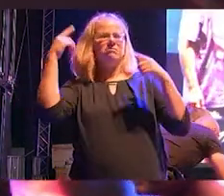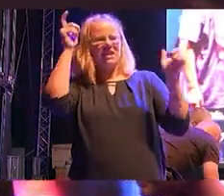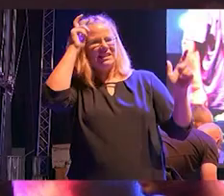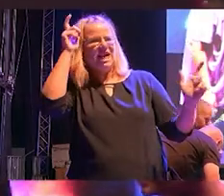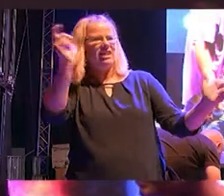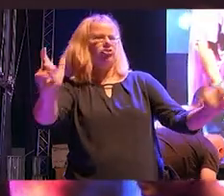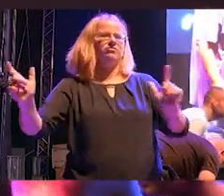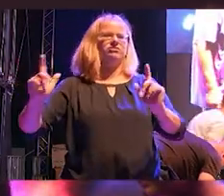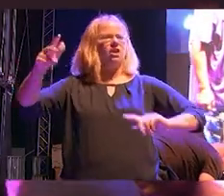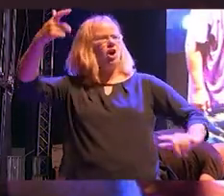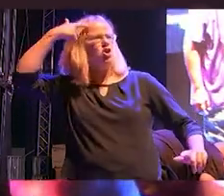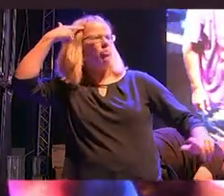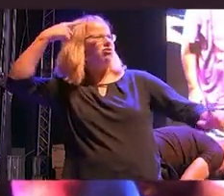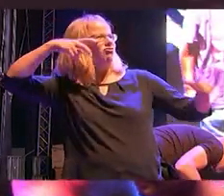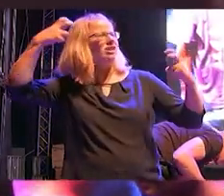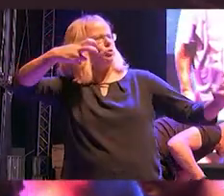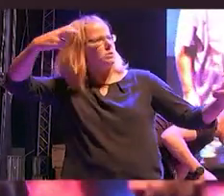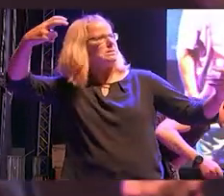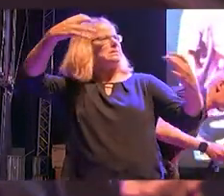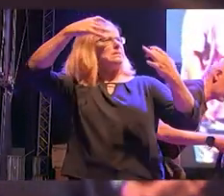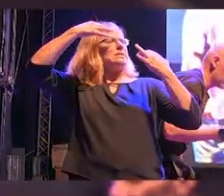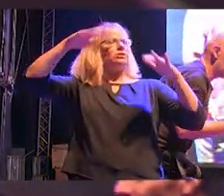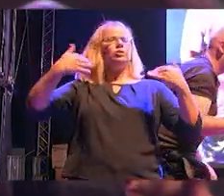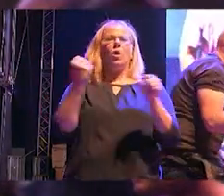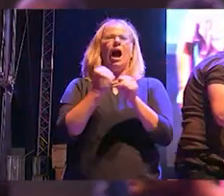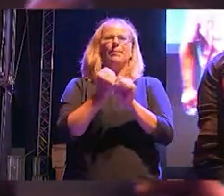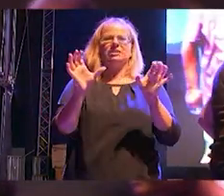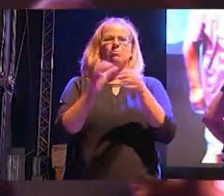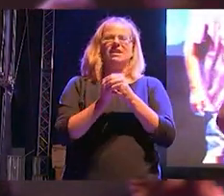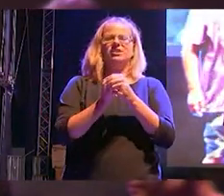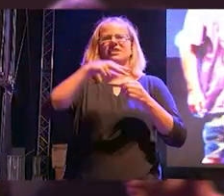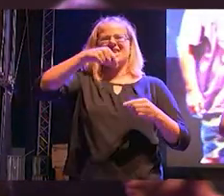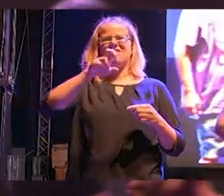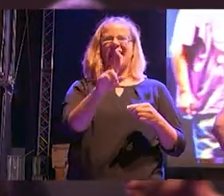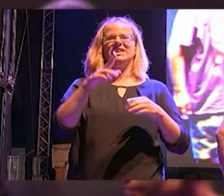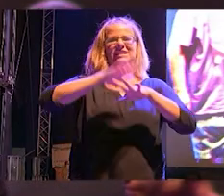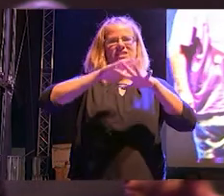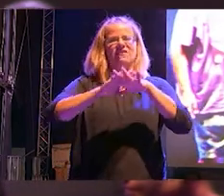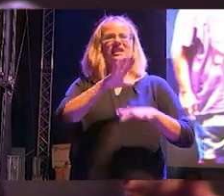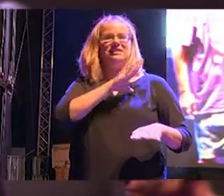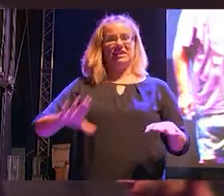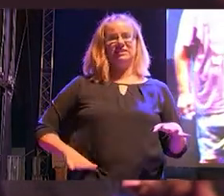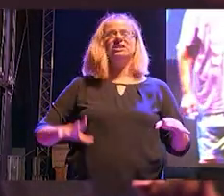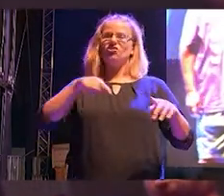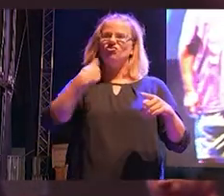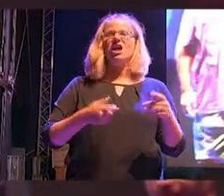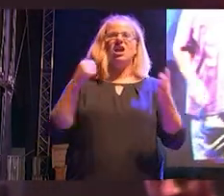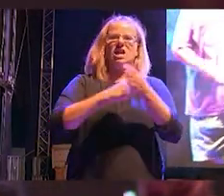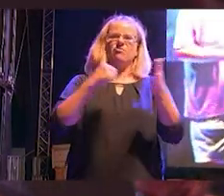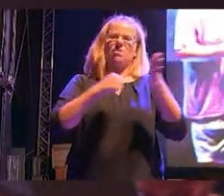Köpfe stemmen. Und als Landesarbeitsgemeinschaft Queeres Netzwerk Sachsen sind wir unteilbarer Teil dieser Kämpfe.